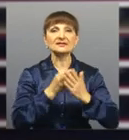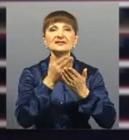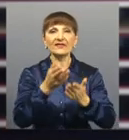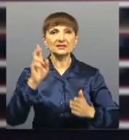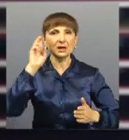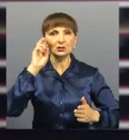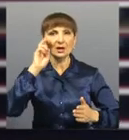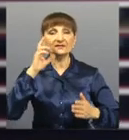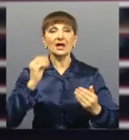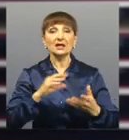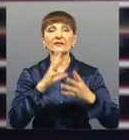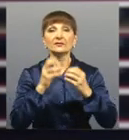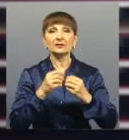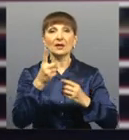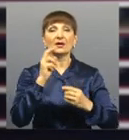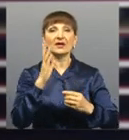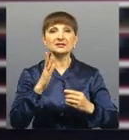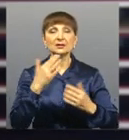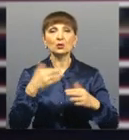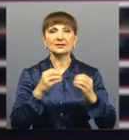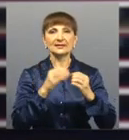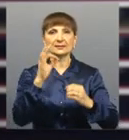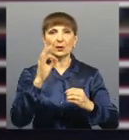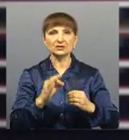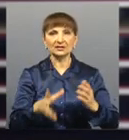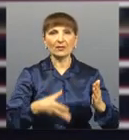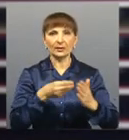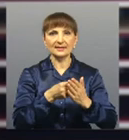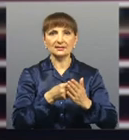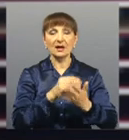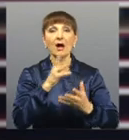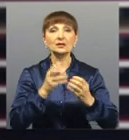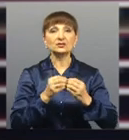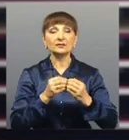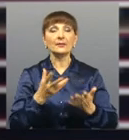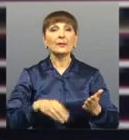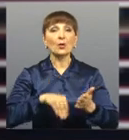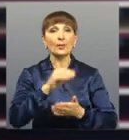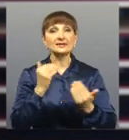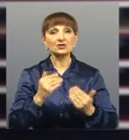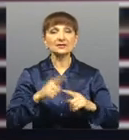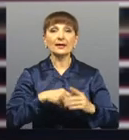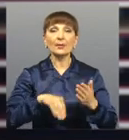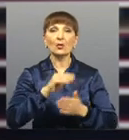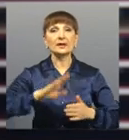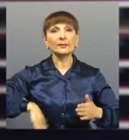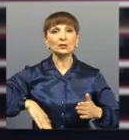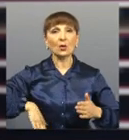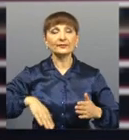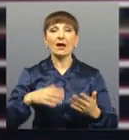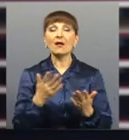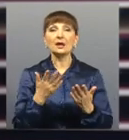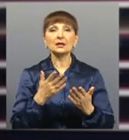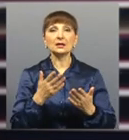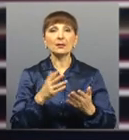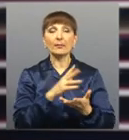государства, и конечный продукт вам обходится под 10%. Отсюда вывод. Покупать сейчас или покупать потом. То есть такие